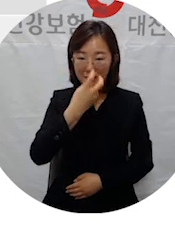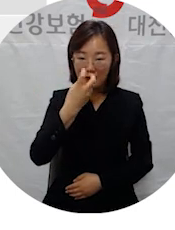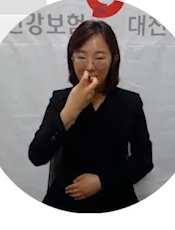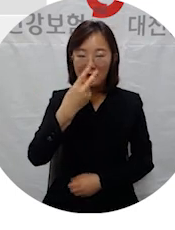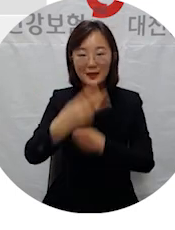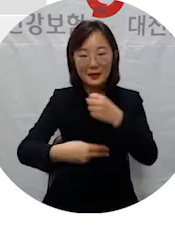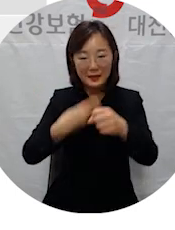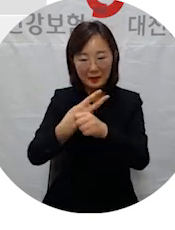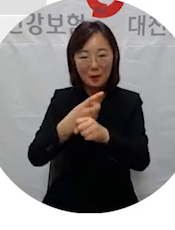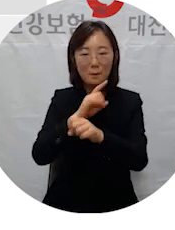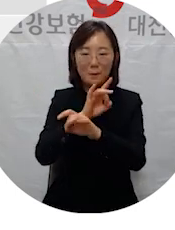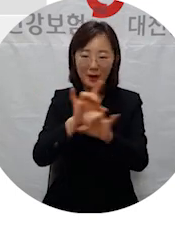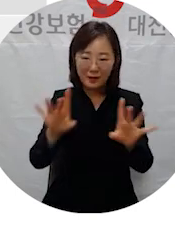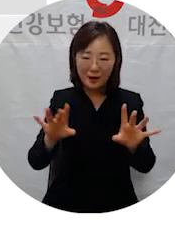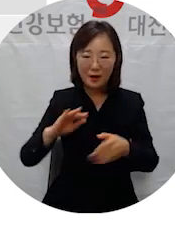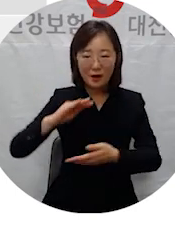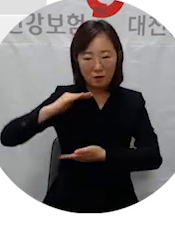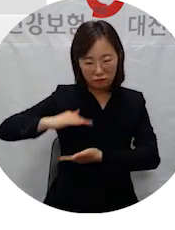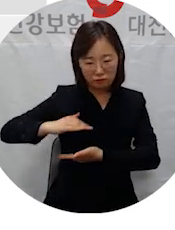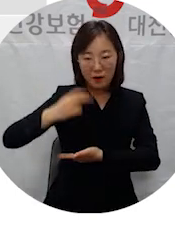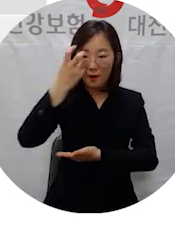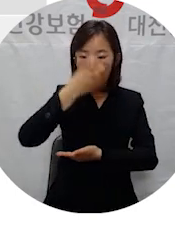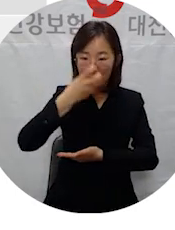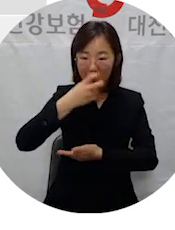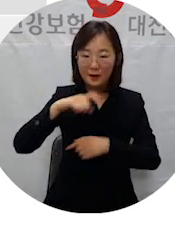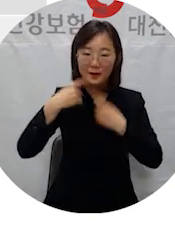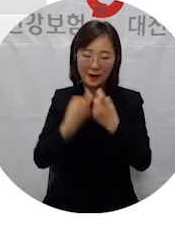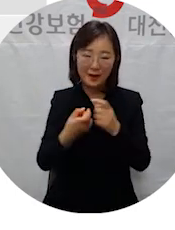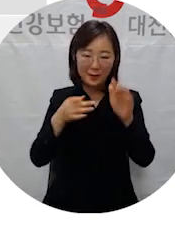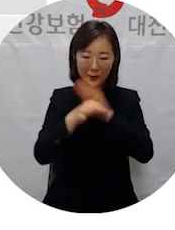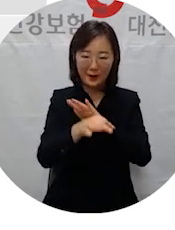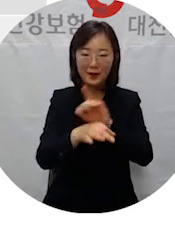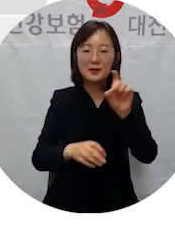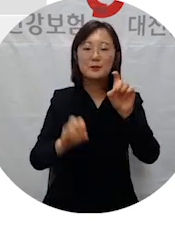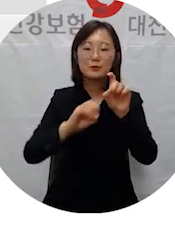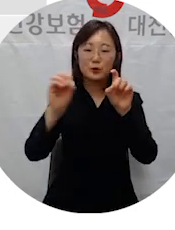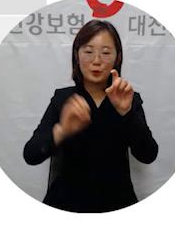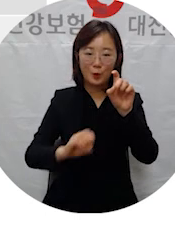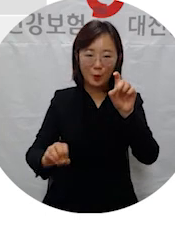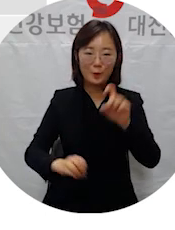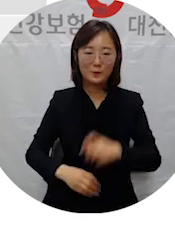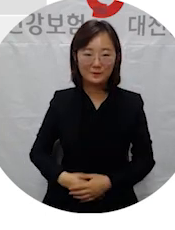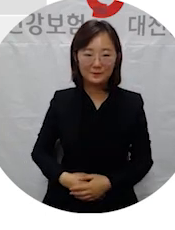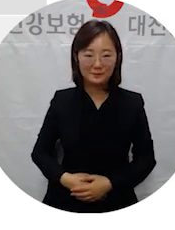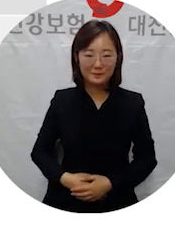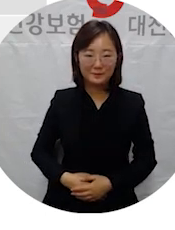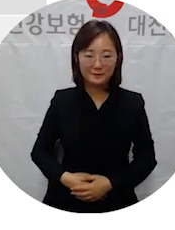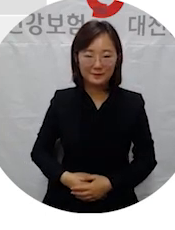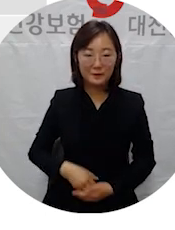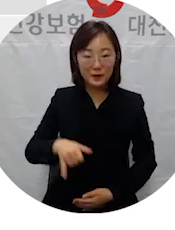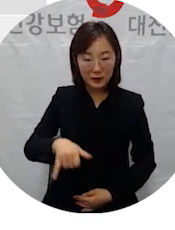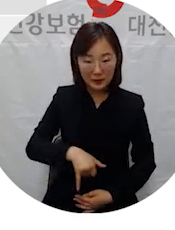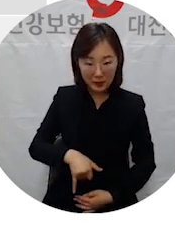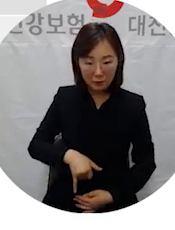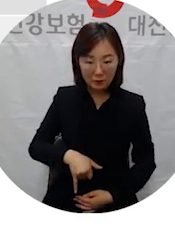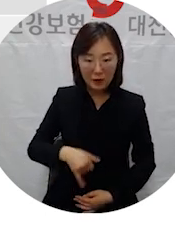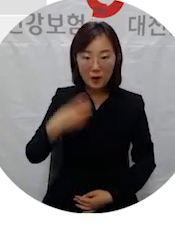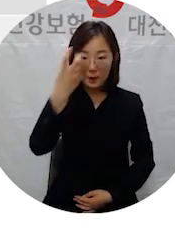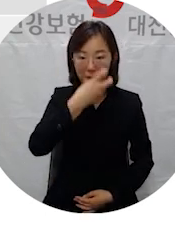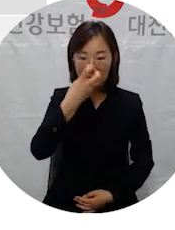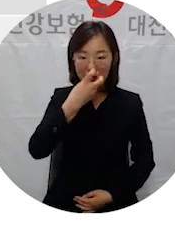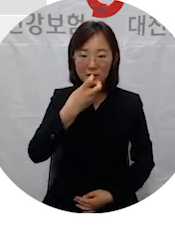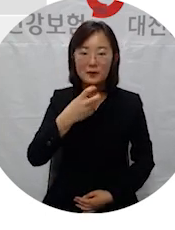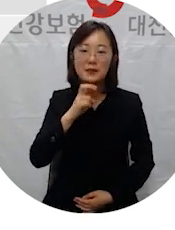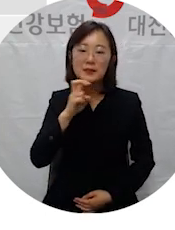만 40세 이상 여성이 검진 대상으로 2년마다 유방 촬영 검사를 하며 검진 비용은 본인